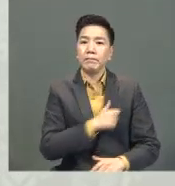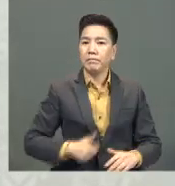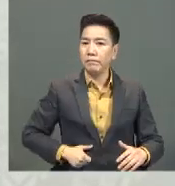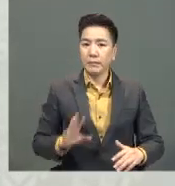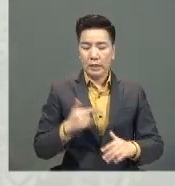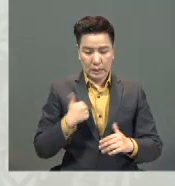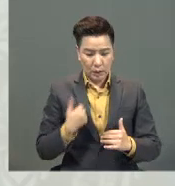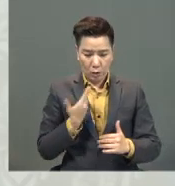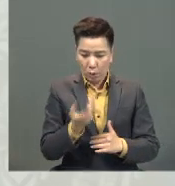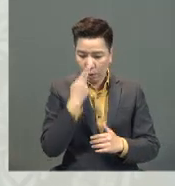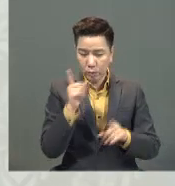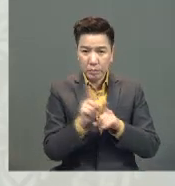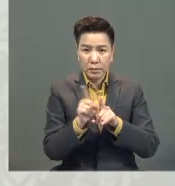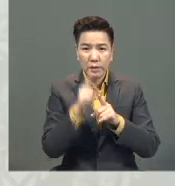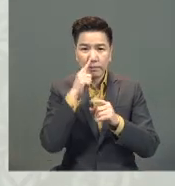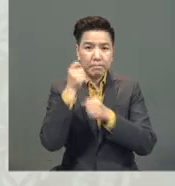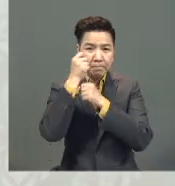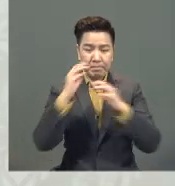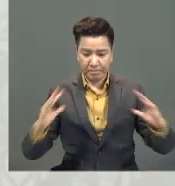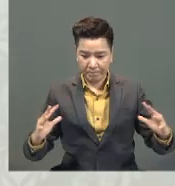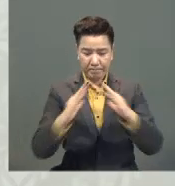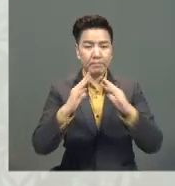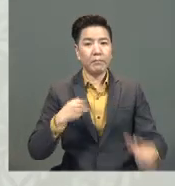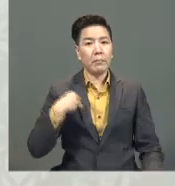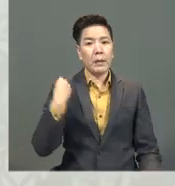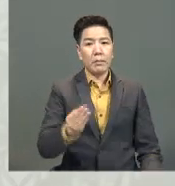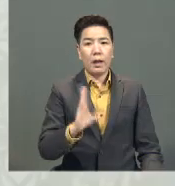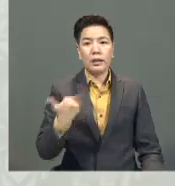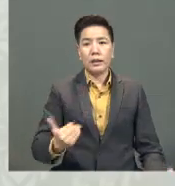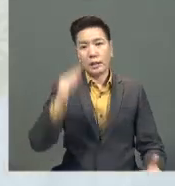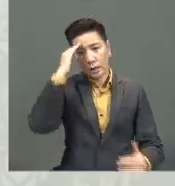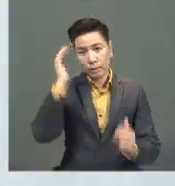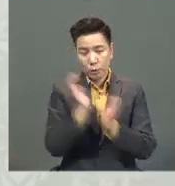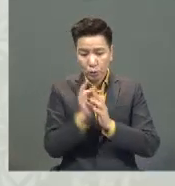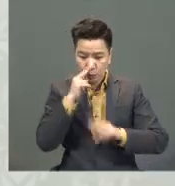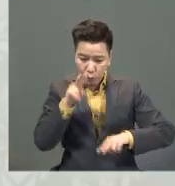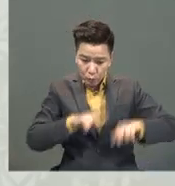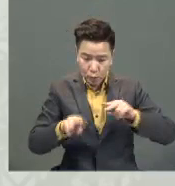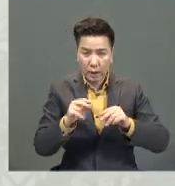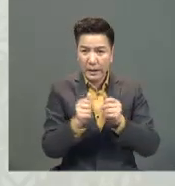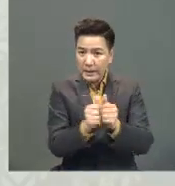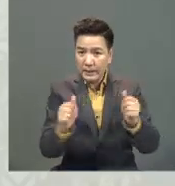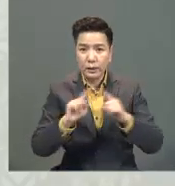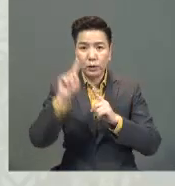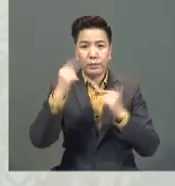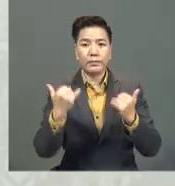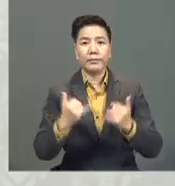ำชับในเรื่องของไม่มีการชุมนุมเผชิญหน้ากันนะครับให้เจ้าที่ตำรวจดูแลทุกคนทุกฝ่ายให้ดีที่สุดนะครับ